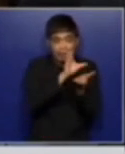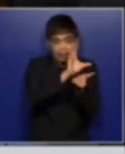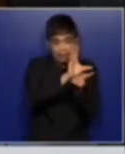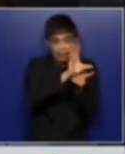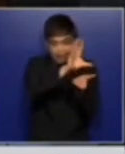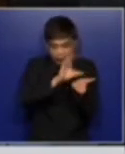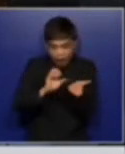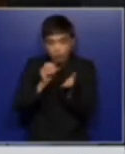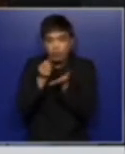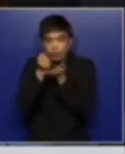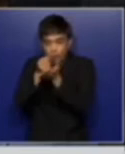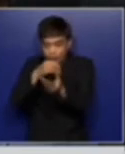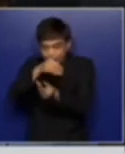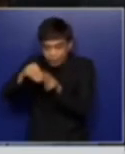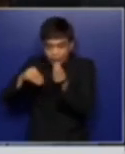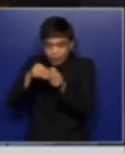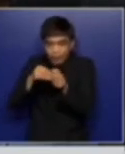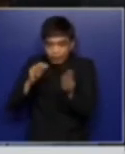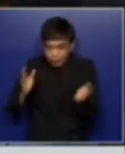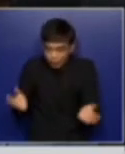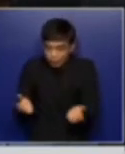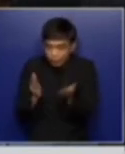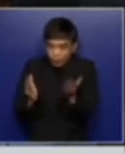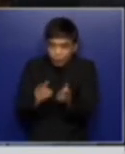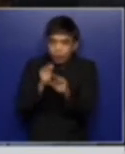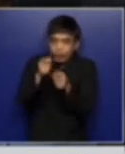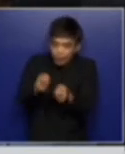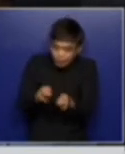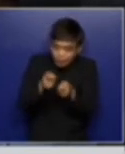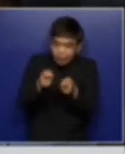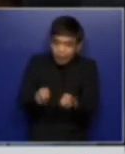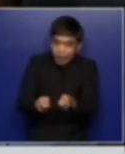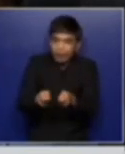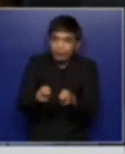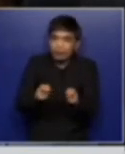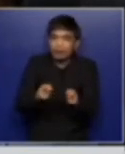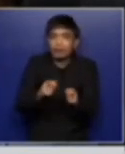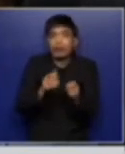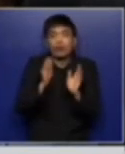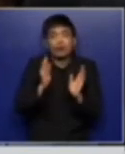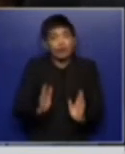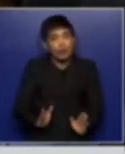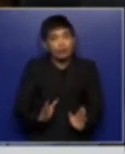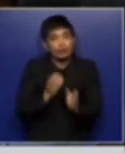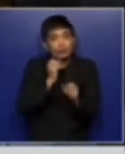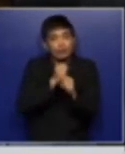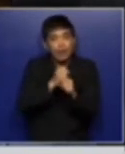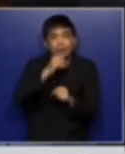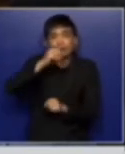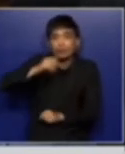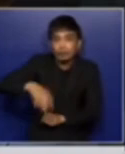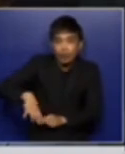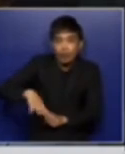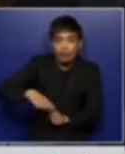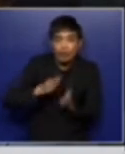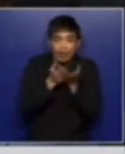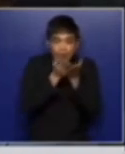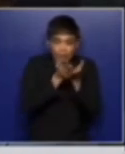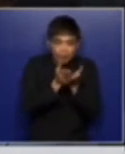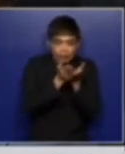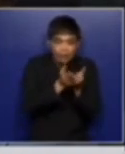จะเอาไปสร้างงานช่วยเหลือเกษตรกรช่วยคนตกงานกลับเอาไปซื้อเรือดำน้ำไปซื้ออาวุ